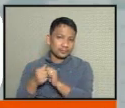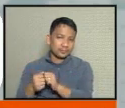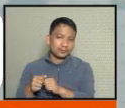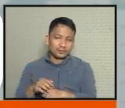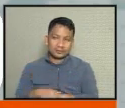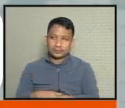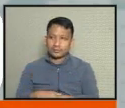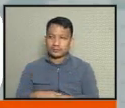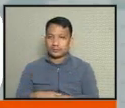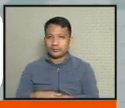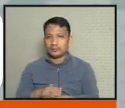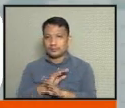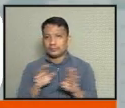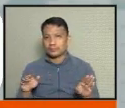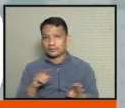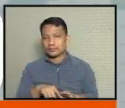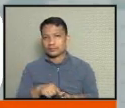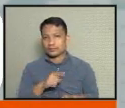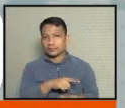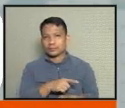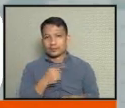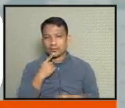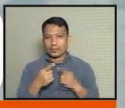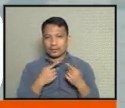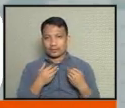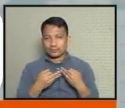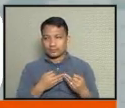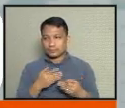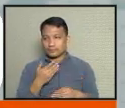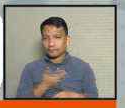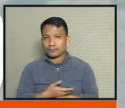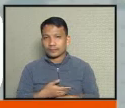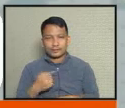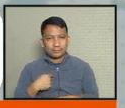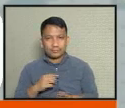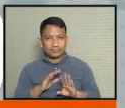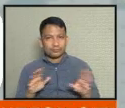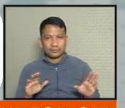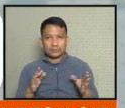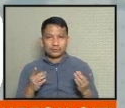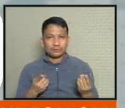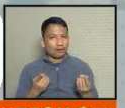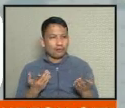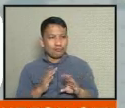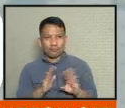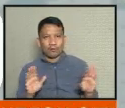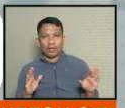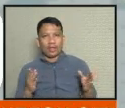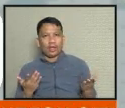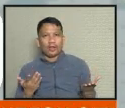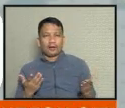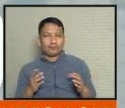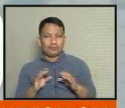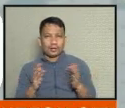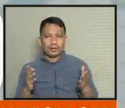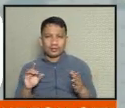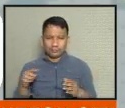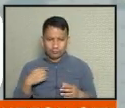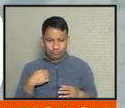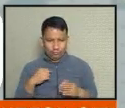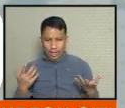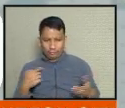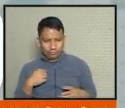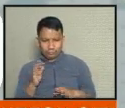Huwag naman po sa ganun. Kausapin mo lang ako ng maayos kasi ako, wala akong ano doon. Anong wala ka doon? Wala